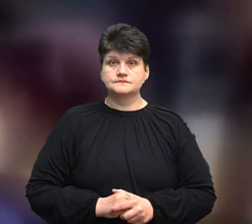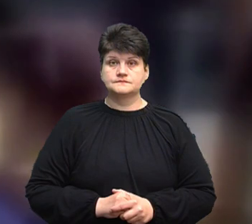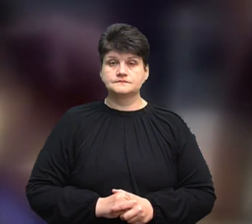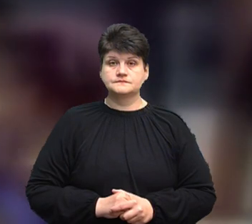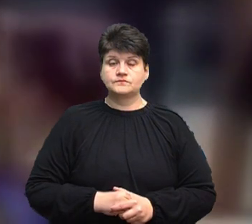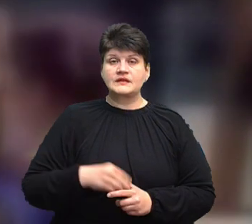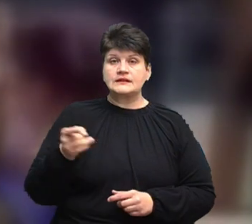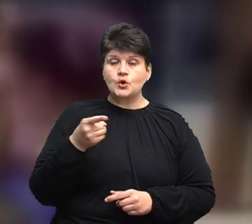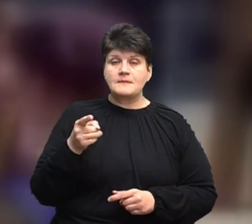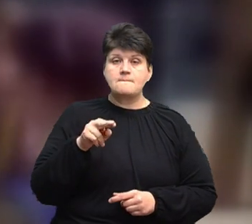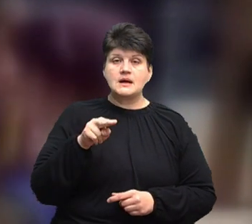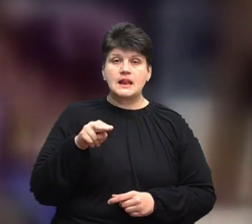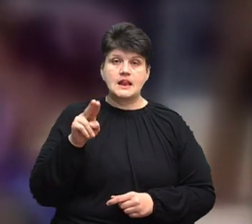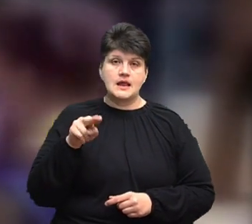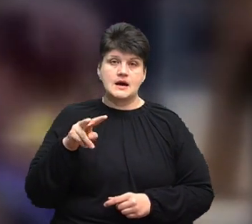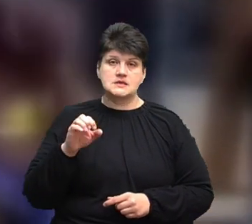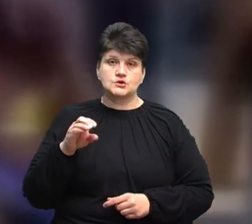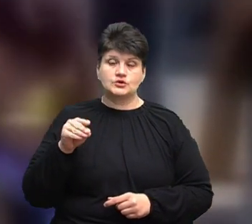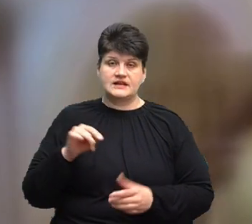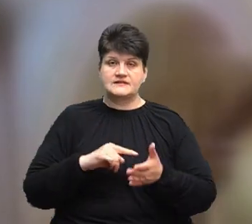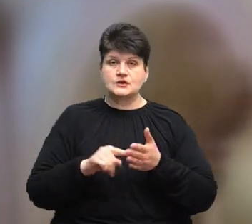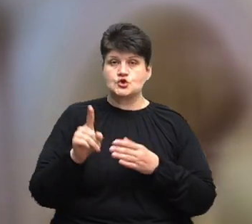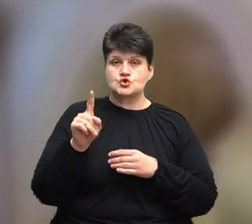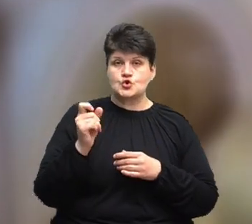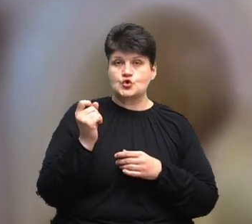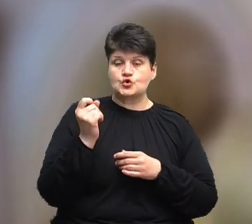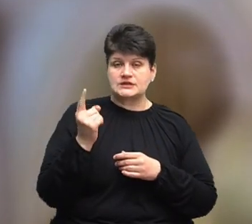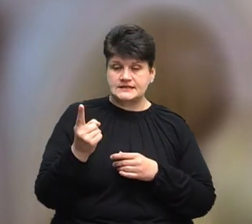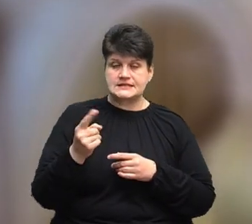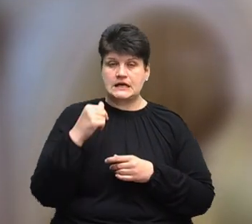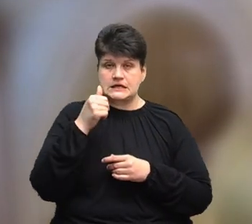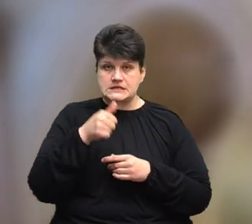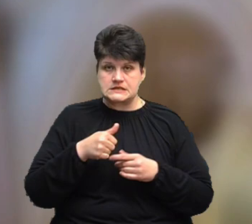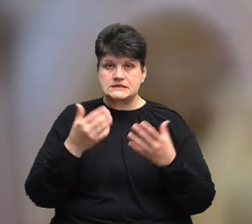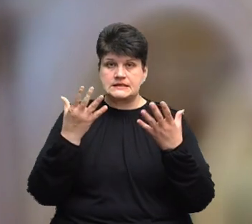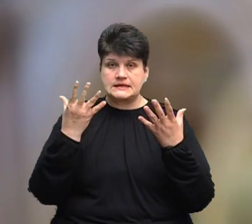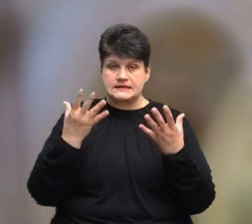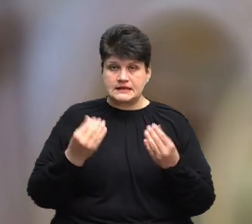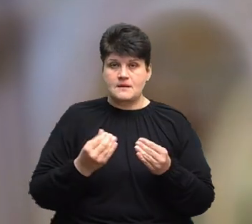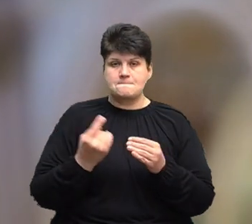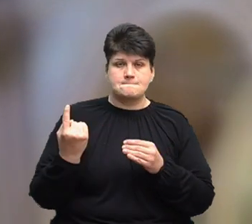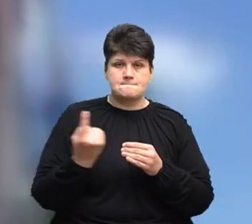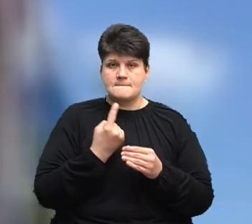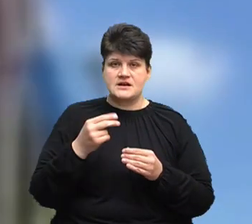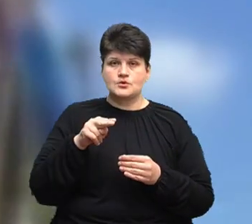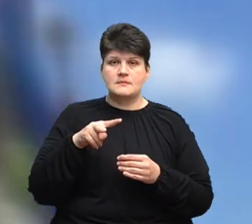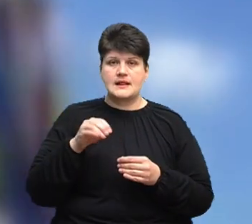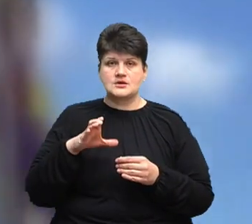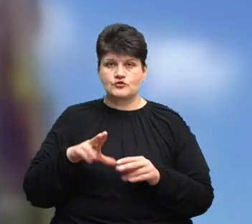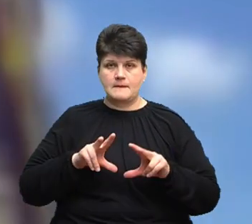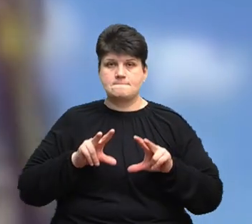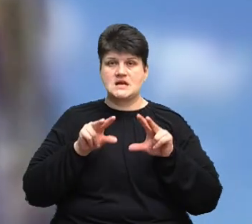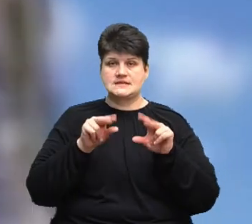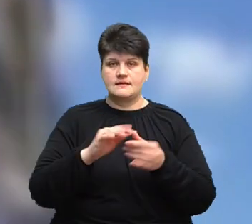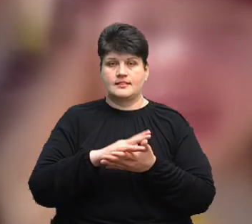Тернопільські пластуни відзначили 111-ту річницю від дня першої пластової присяги. Почалось святкування зі збору біля Катедрального собору. Далі вирушили